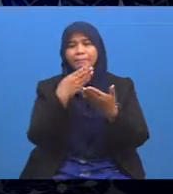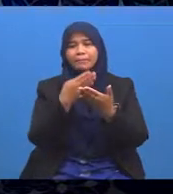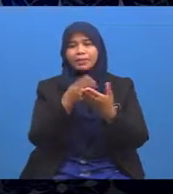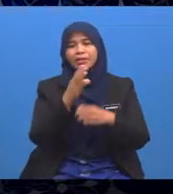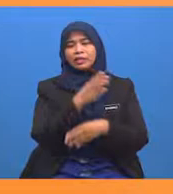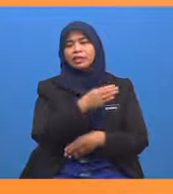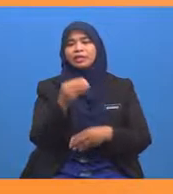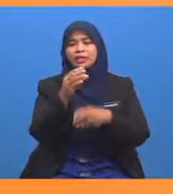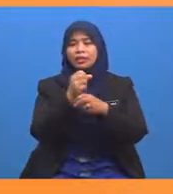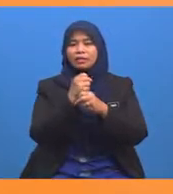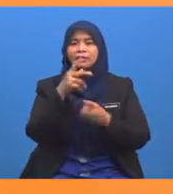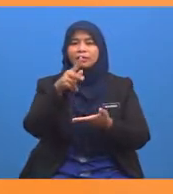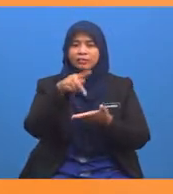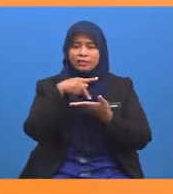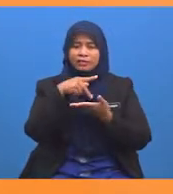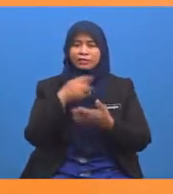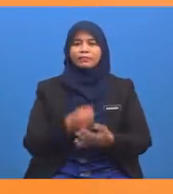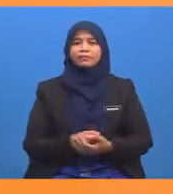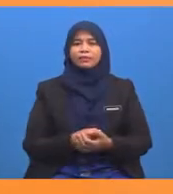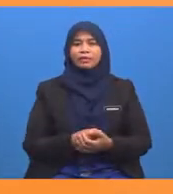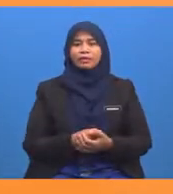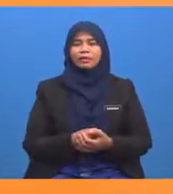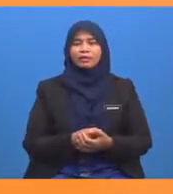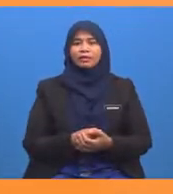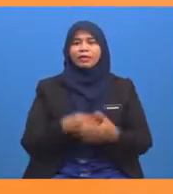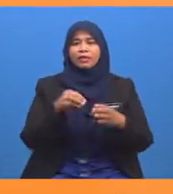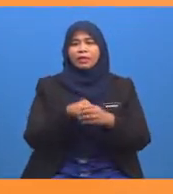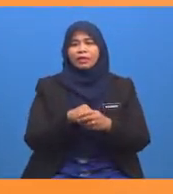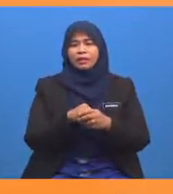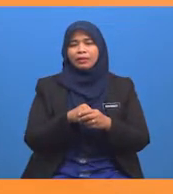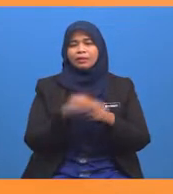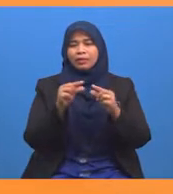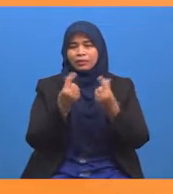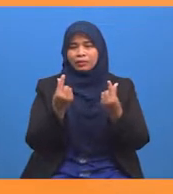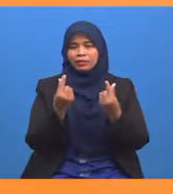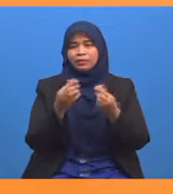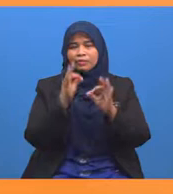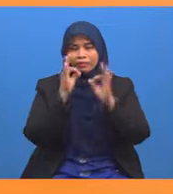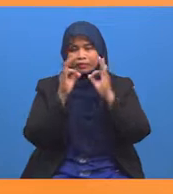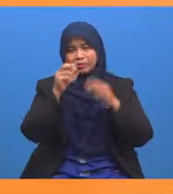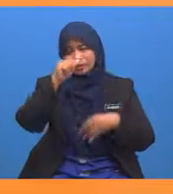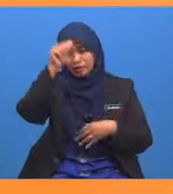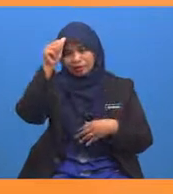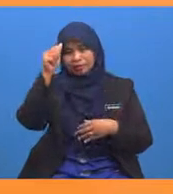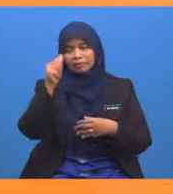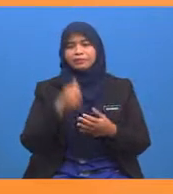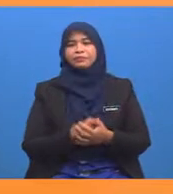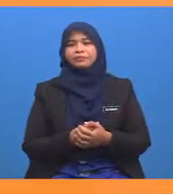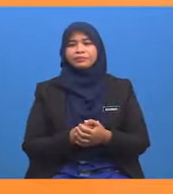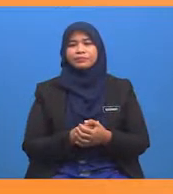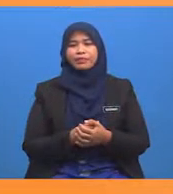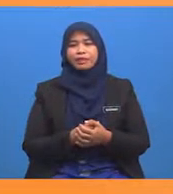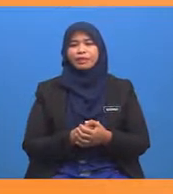pahala. Firman Allah dalam surah At-Taubah ayat 18 yang